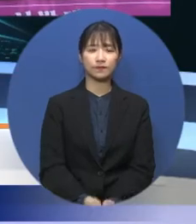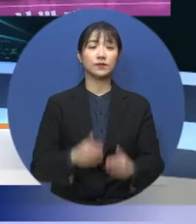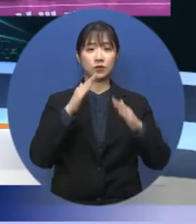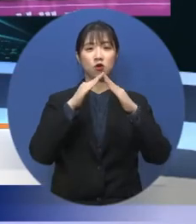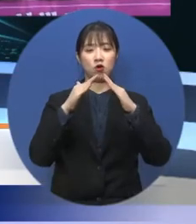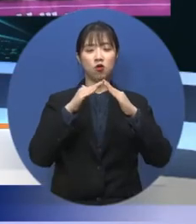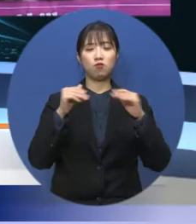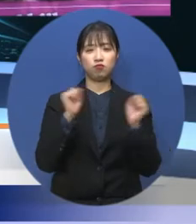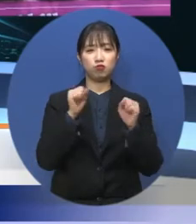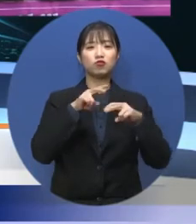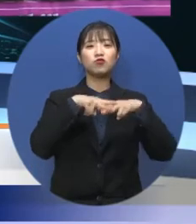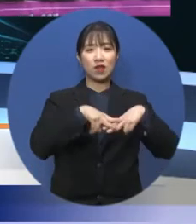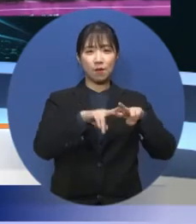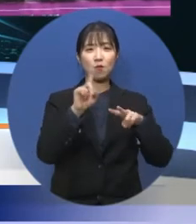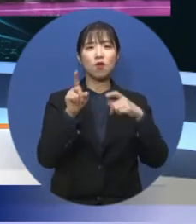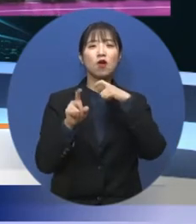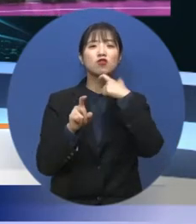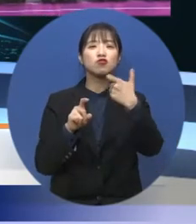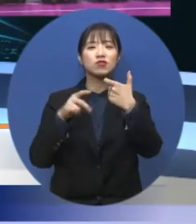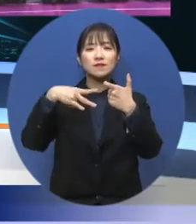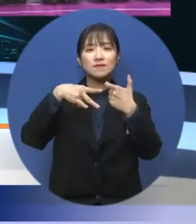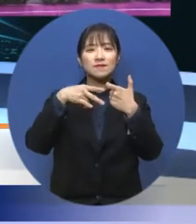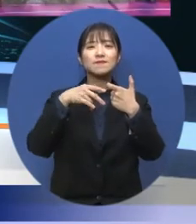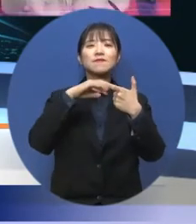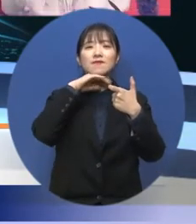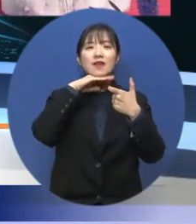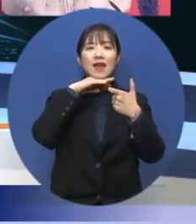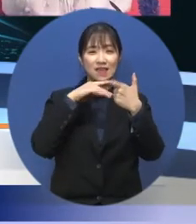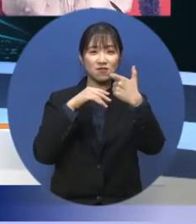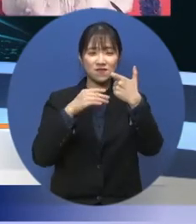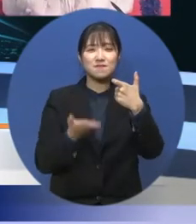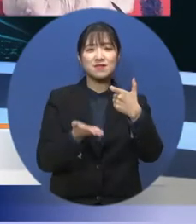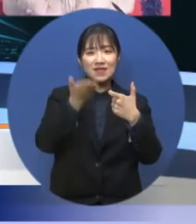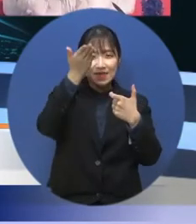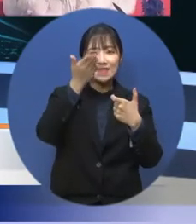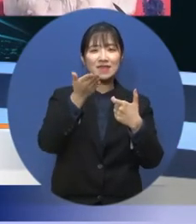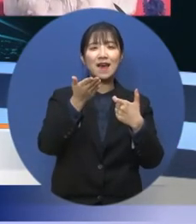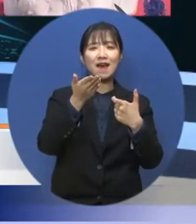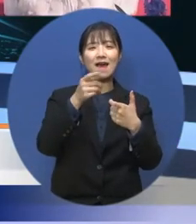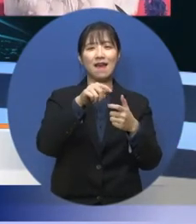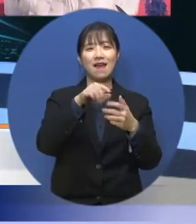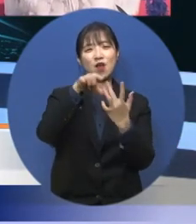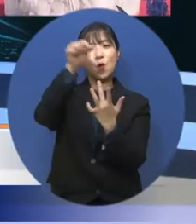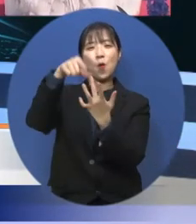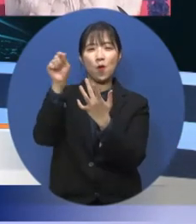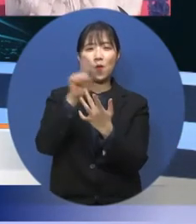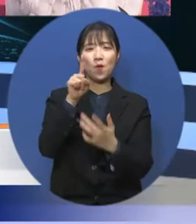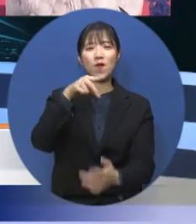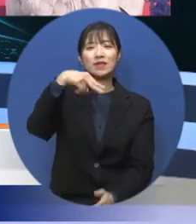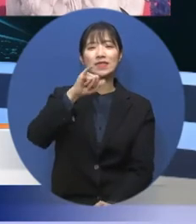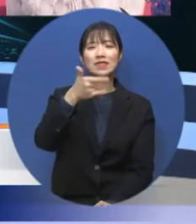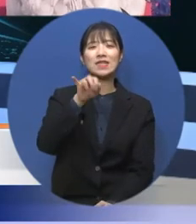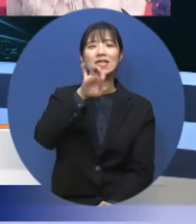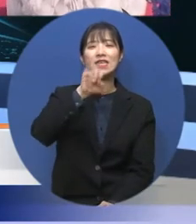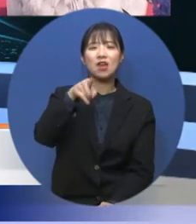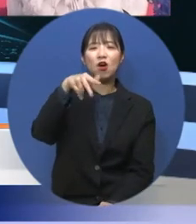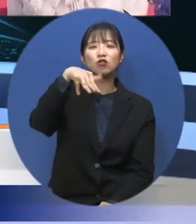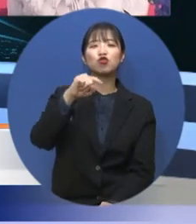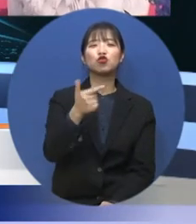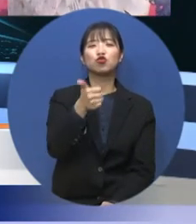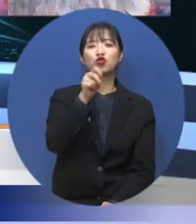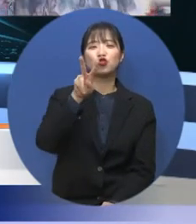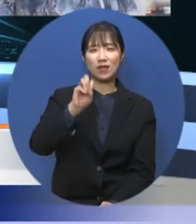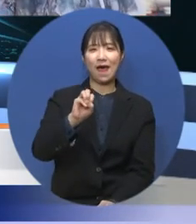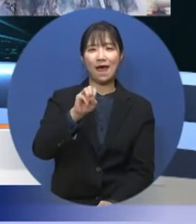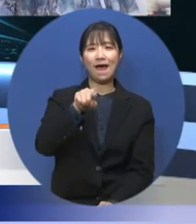남원시가 60세 이상 여성이 참가하는 제5회 전국 시니어 춘향 선발대회를 열었습니다. 그 주인공은